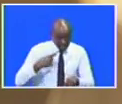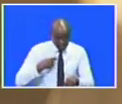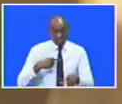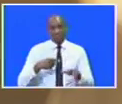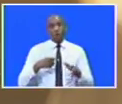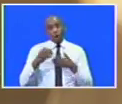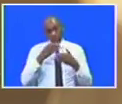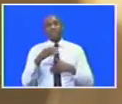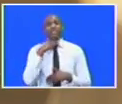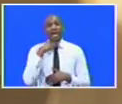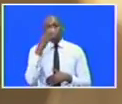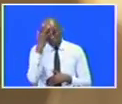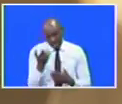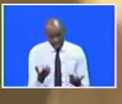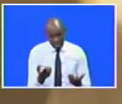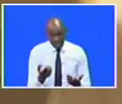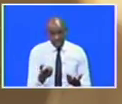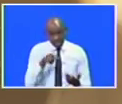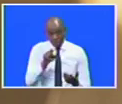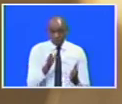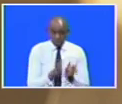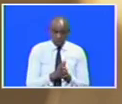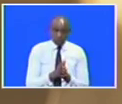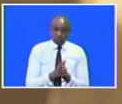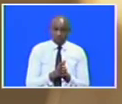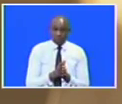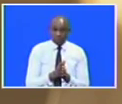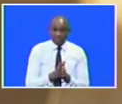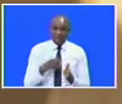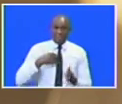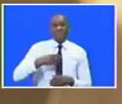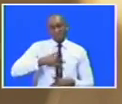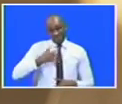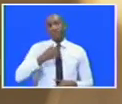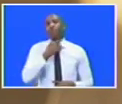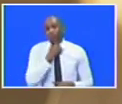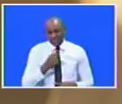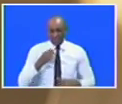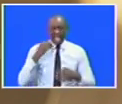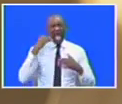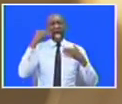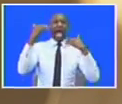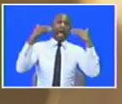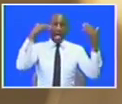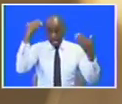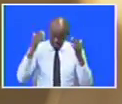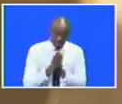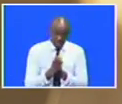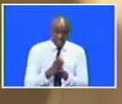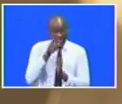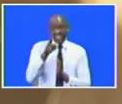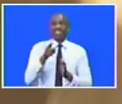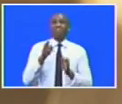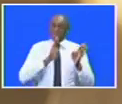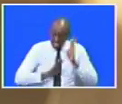relapsed because of tachy, that mental tachy, feeling that I want to be high. It's a